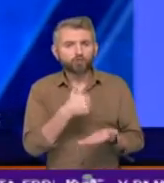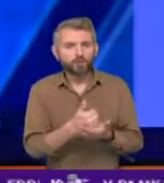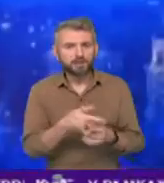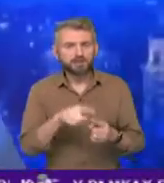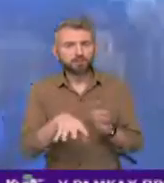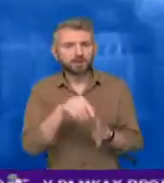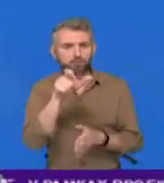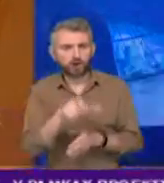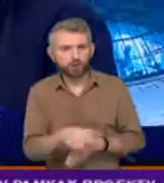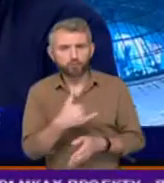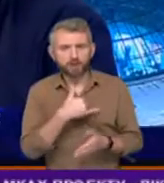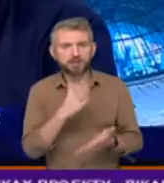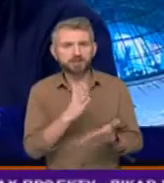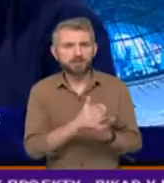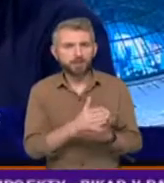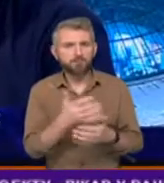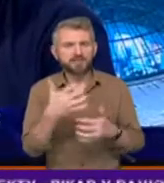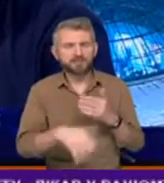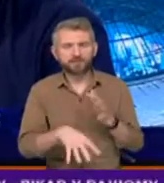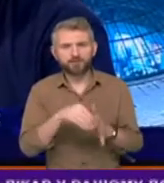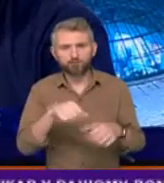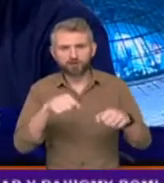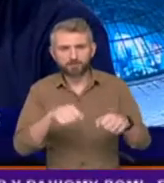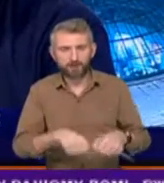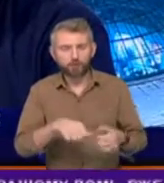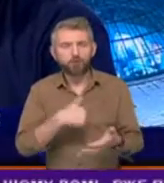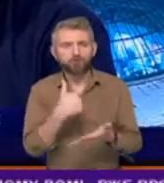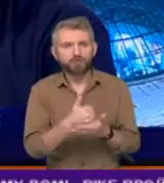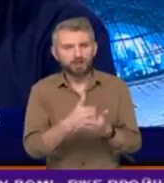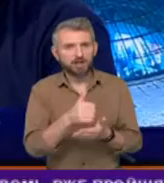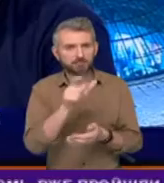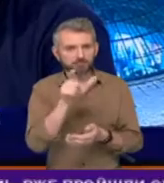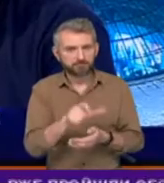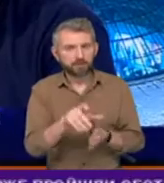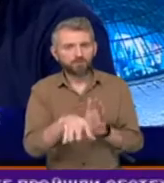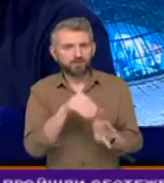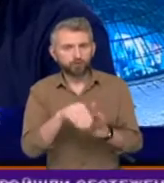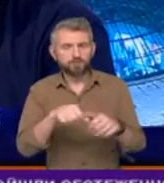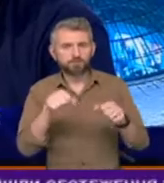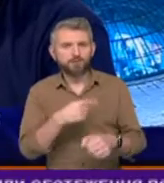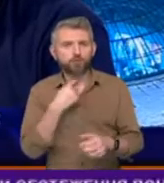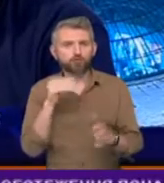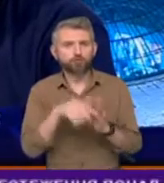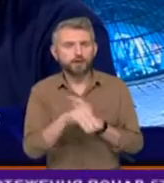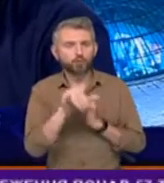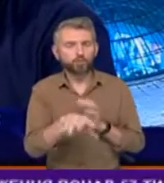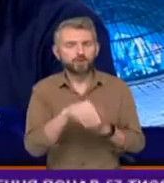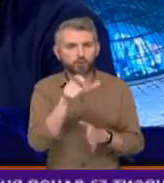є виборець. У нас є пасивне виборче право і основний виборець. Право голосувати у виборця,